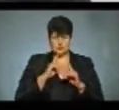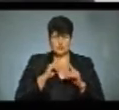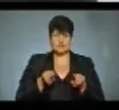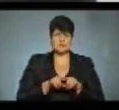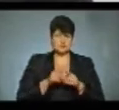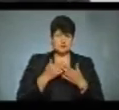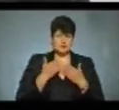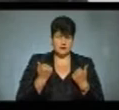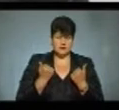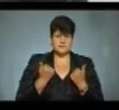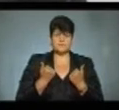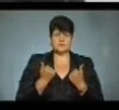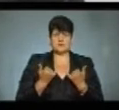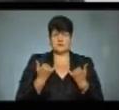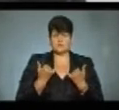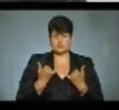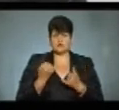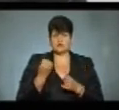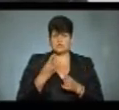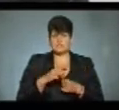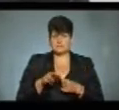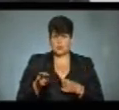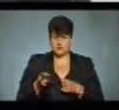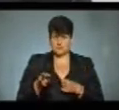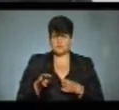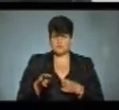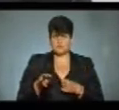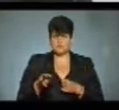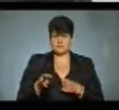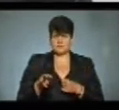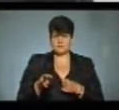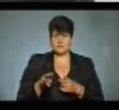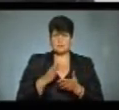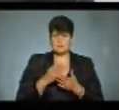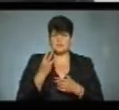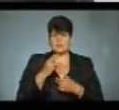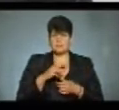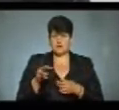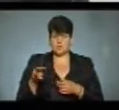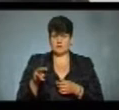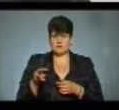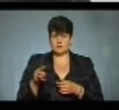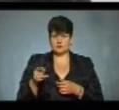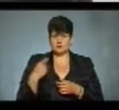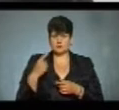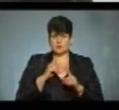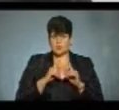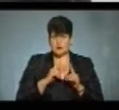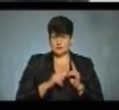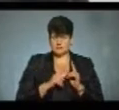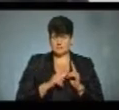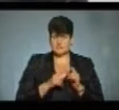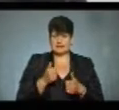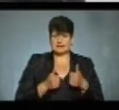немає. От на сьогоднішній з 14 мільйонів ми маємо віртуально 3 мільйони Тернопільської обласної ради.